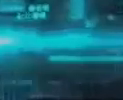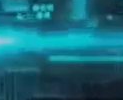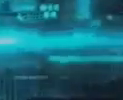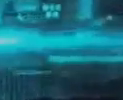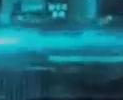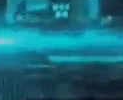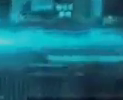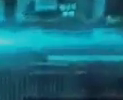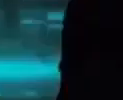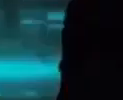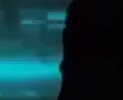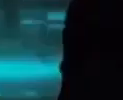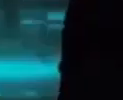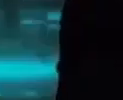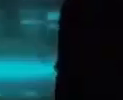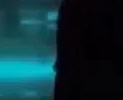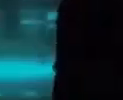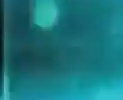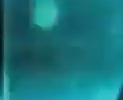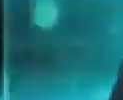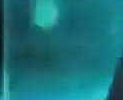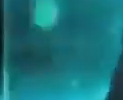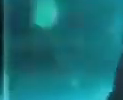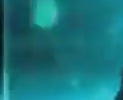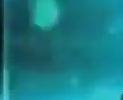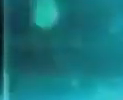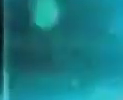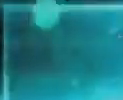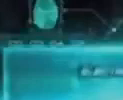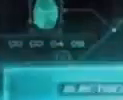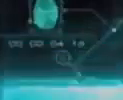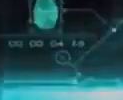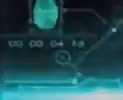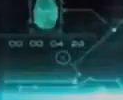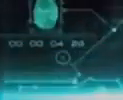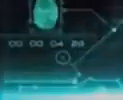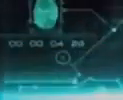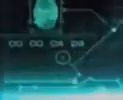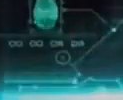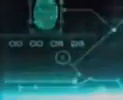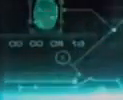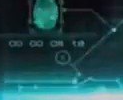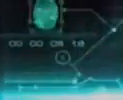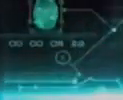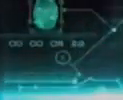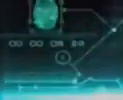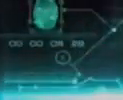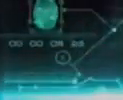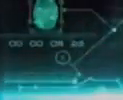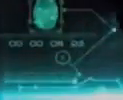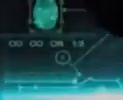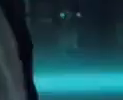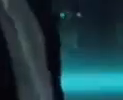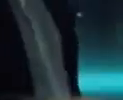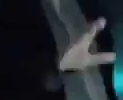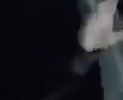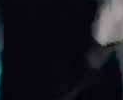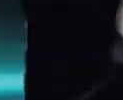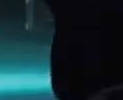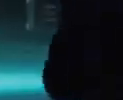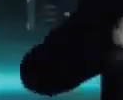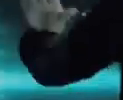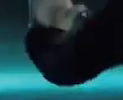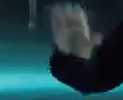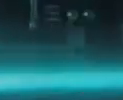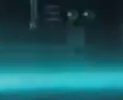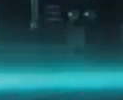डिजिटल बैंकिंग का है जमाना, टाइम है बचाना। डिजिटल बैंकिंग है आसान, करो चाहे कोई भुगतान, एनी टाइम